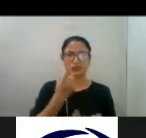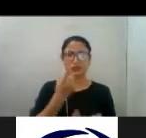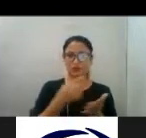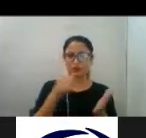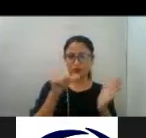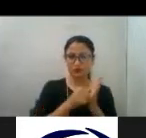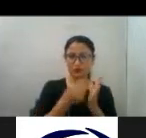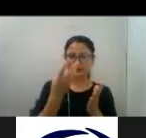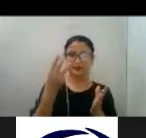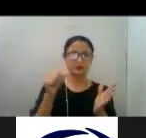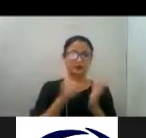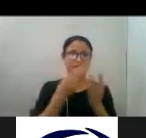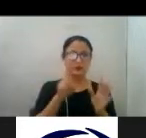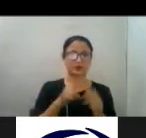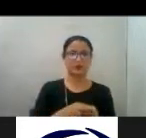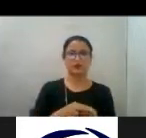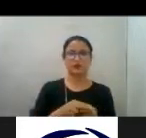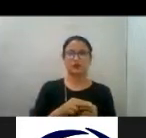सम्बन्धीको यो रिसर्चमा